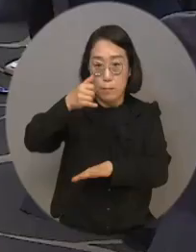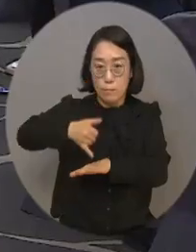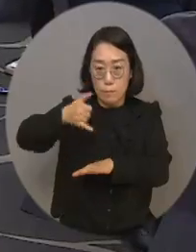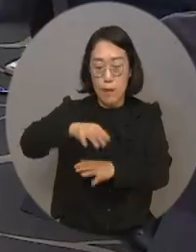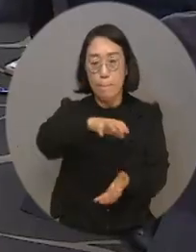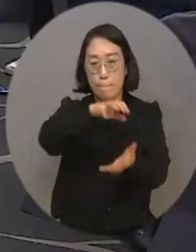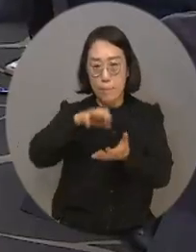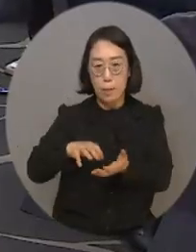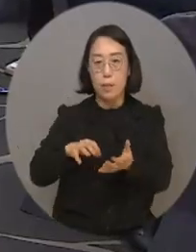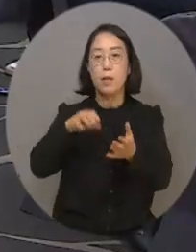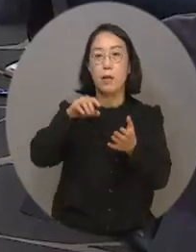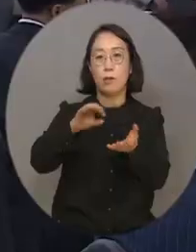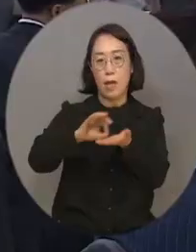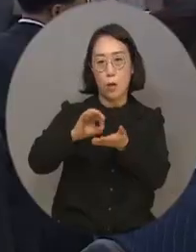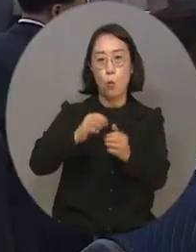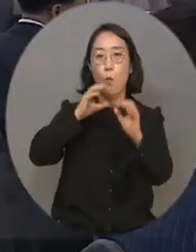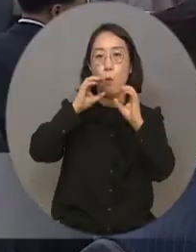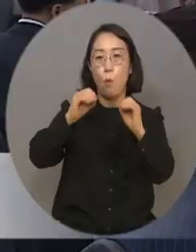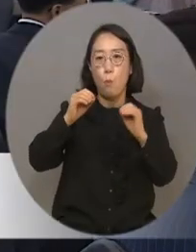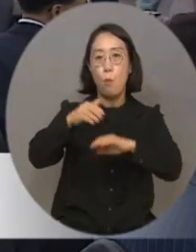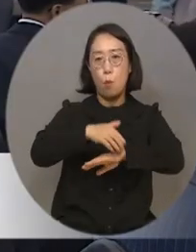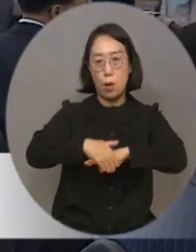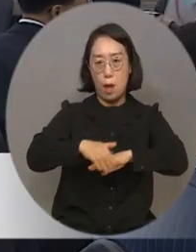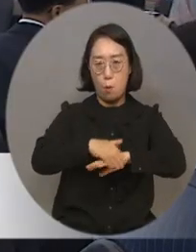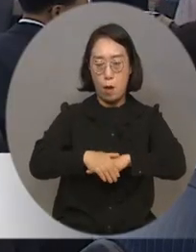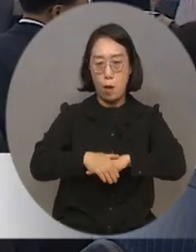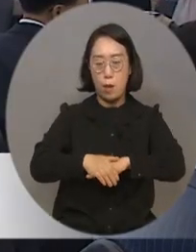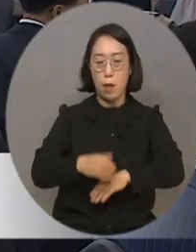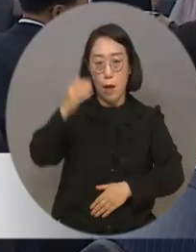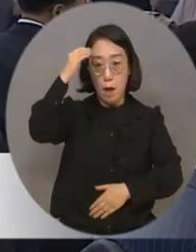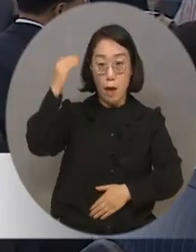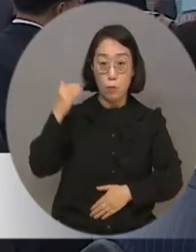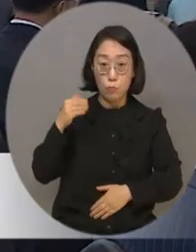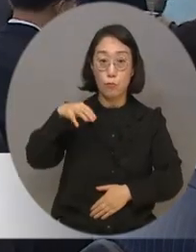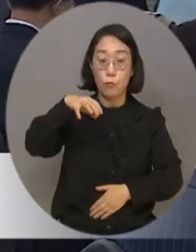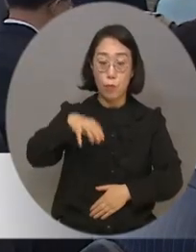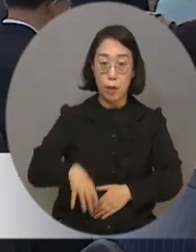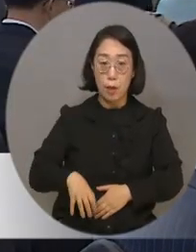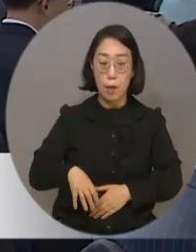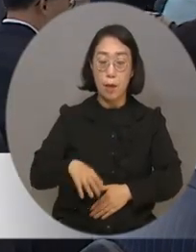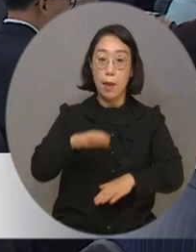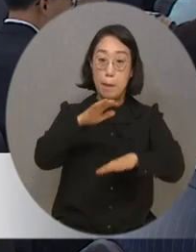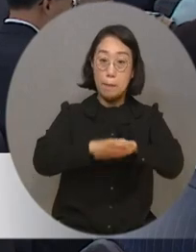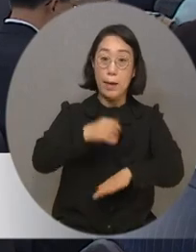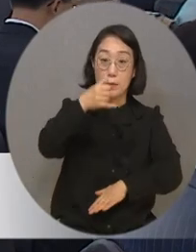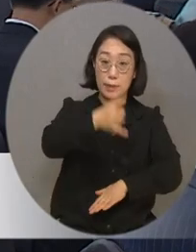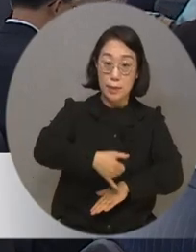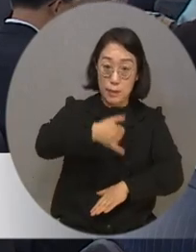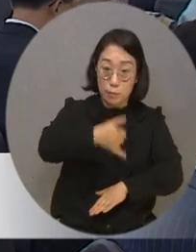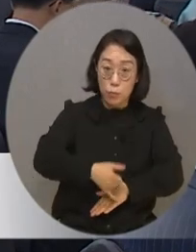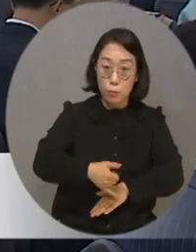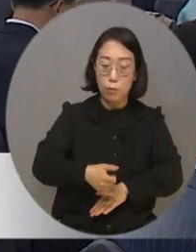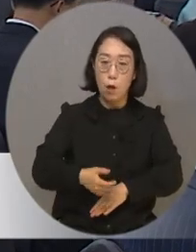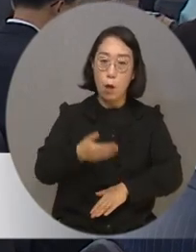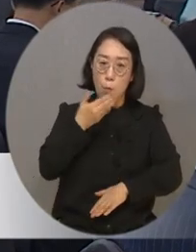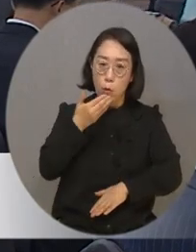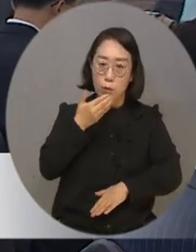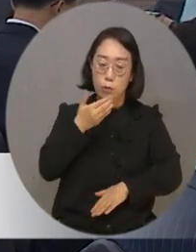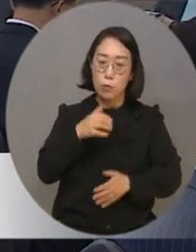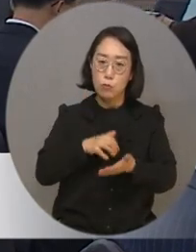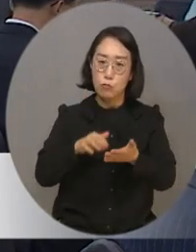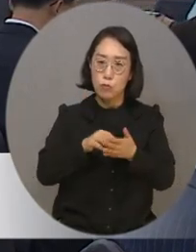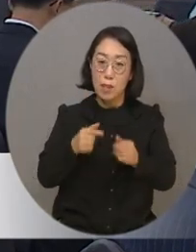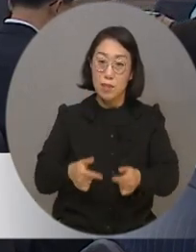권장하고 홍보할 예정입니다. 우리 대한민국의 농수산 식품의 자금률을 높이고